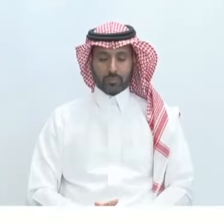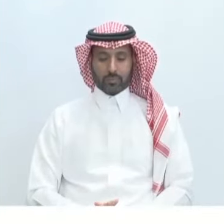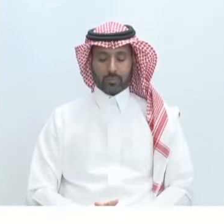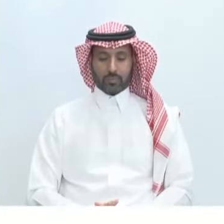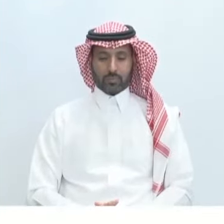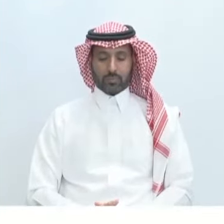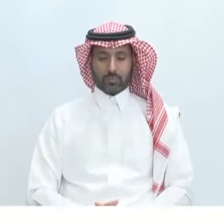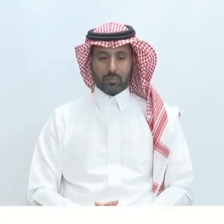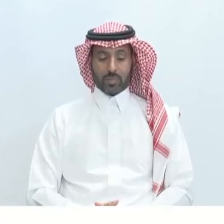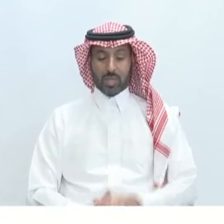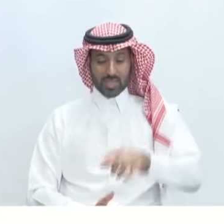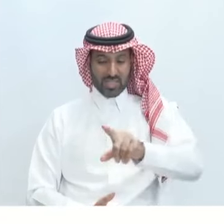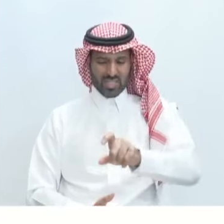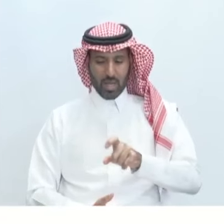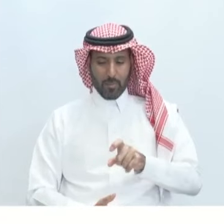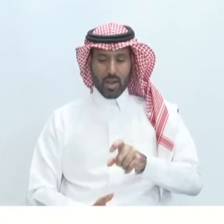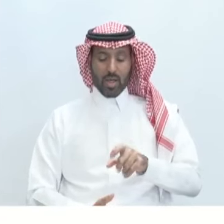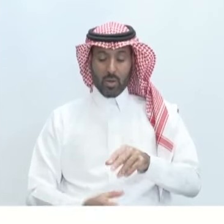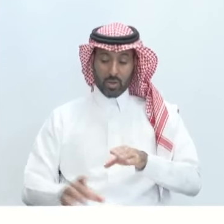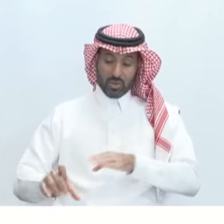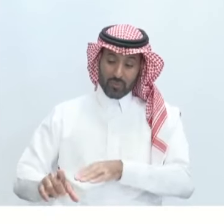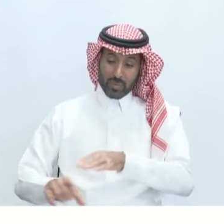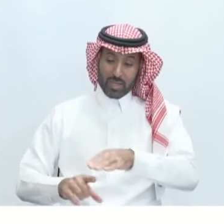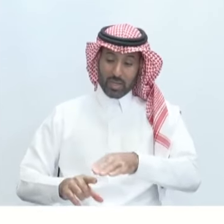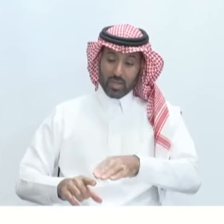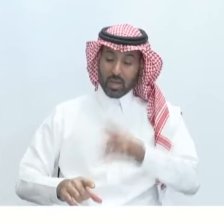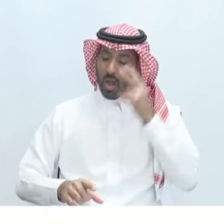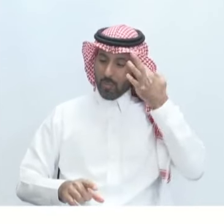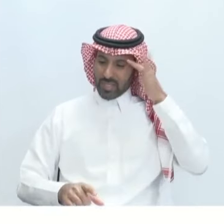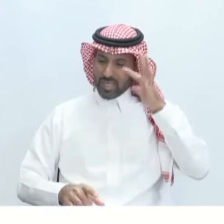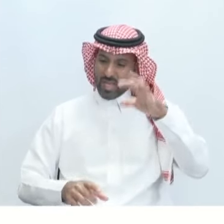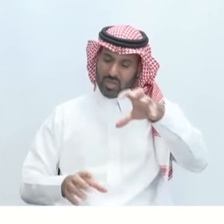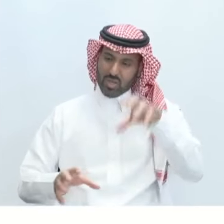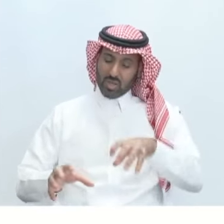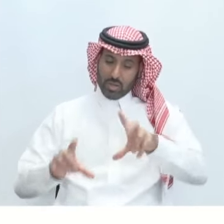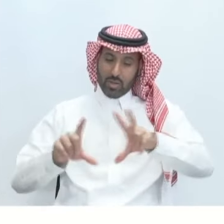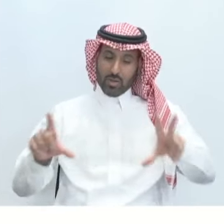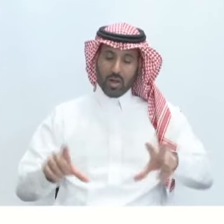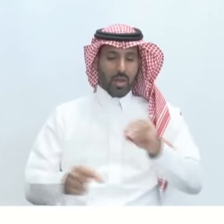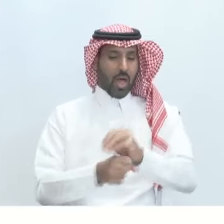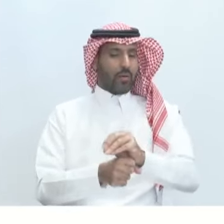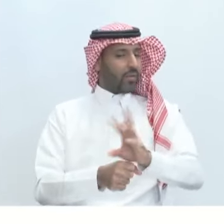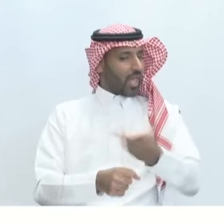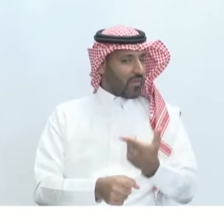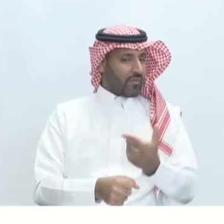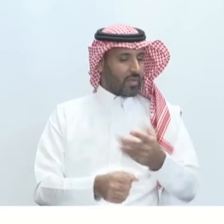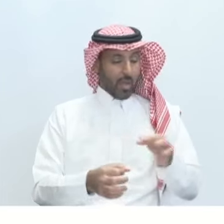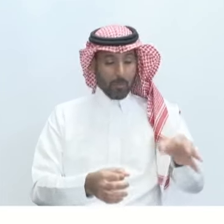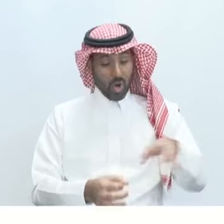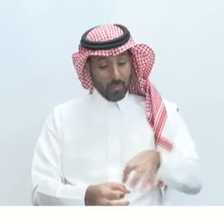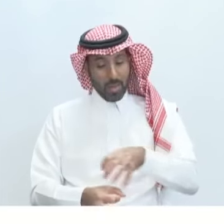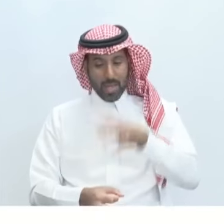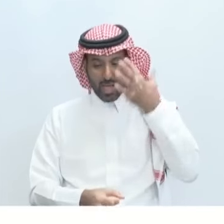المحاكاه اسحب العائق وضعه في المكان الذي تريده في المشهد اذا سنتعرف الان على ضبط موضع